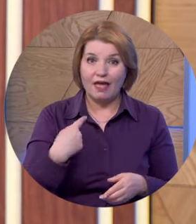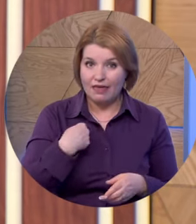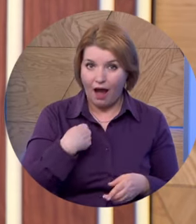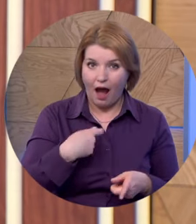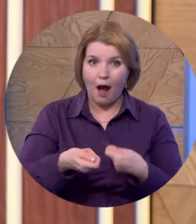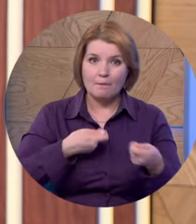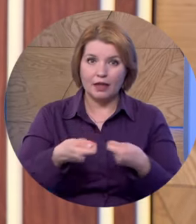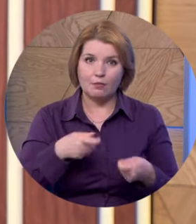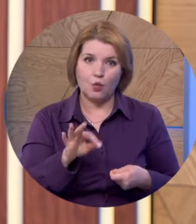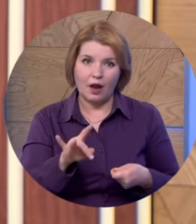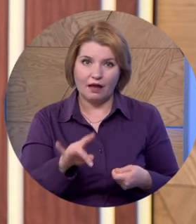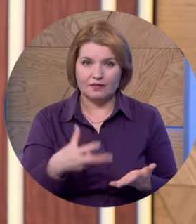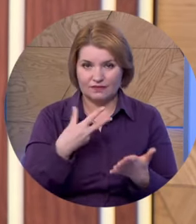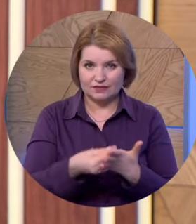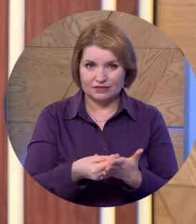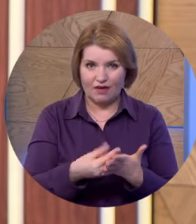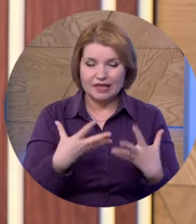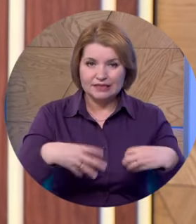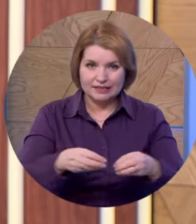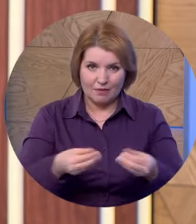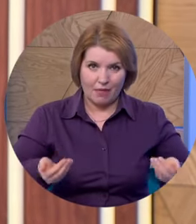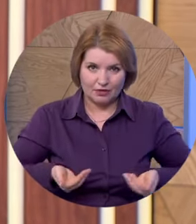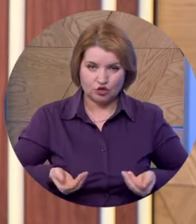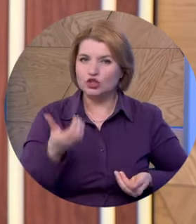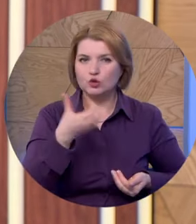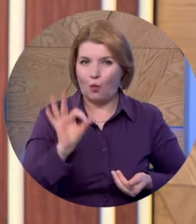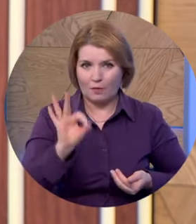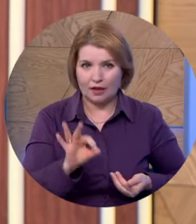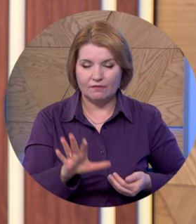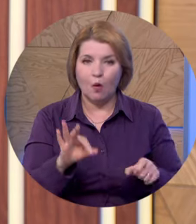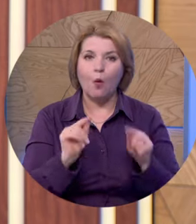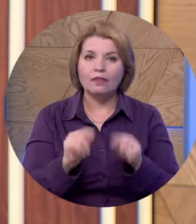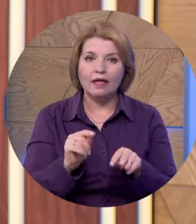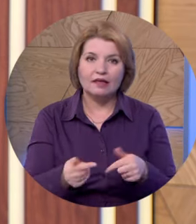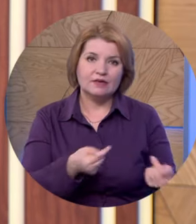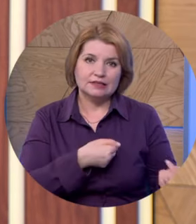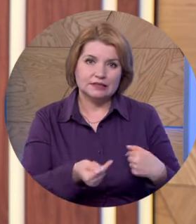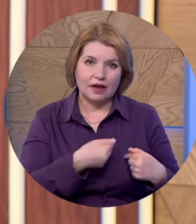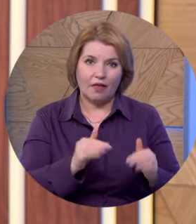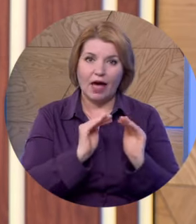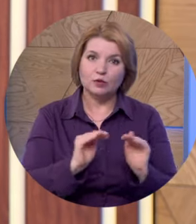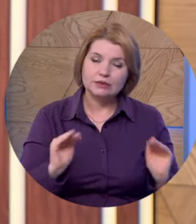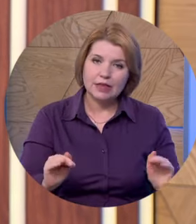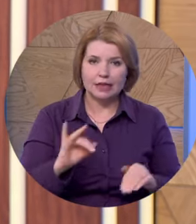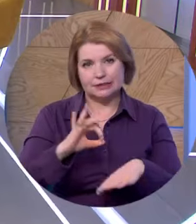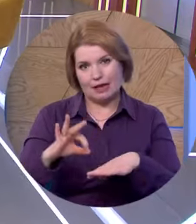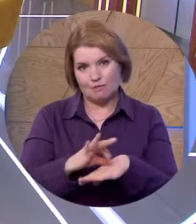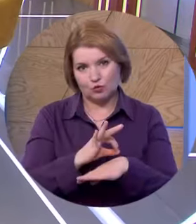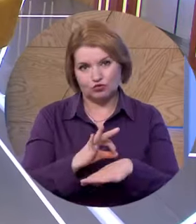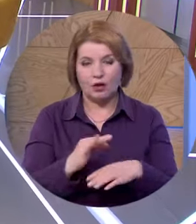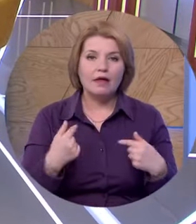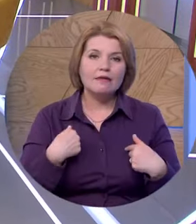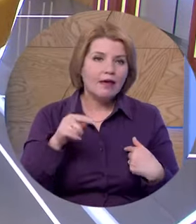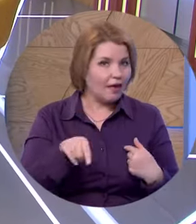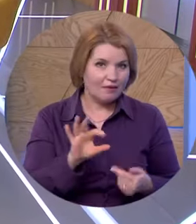своей семейной жизни, я 100% манипулятор, и от этого, в общем-то, страдают дети и муж. И я это